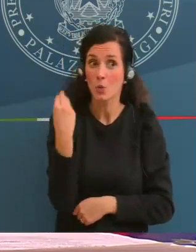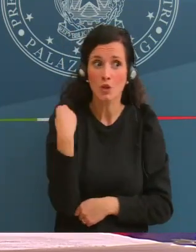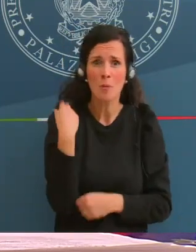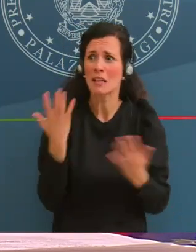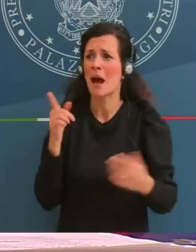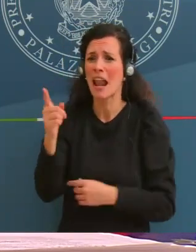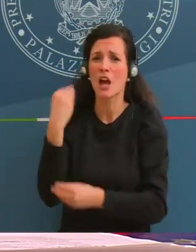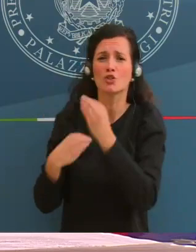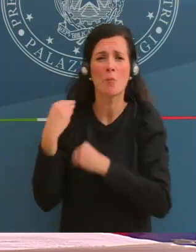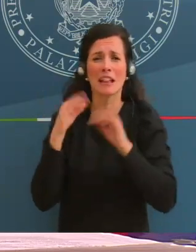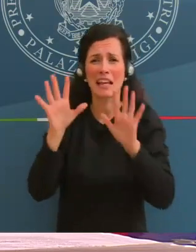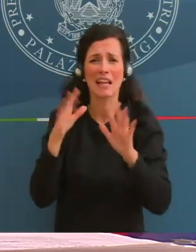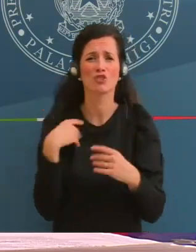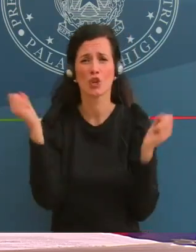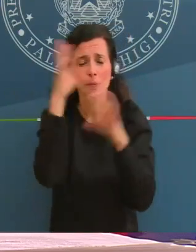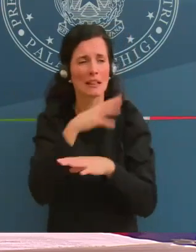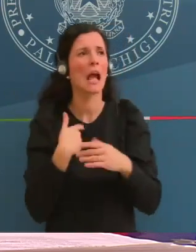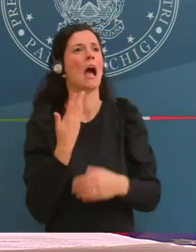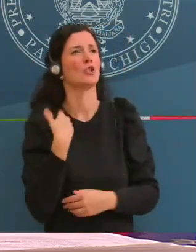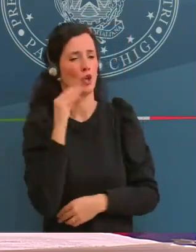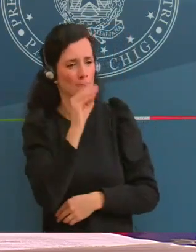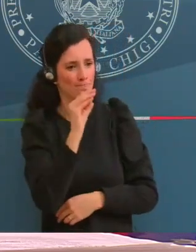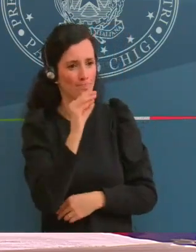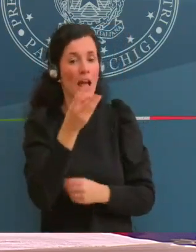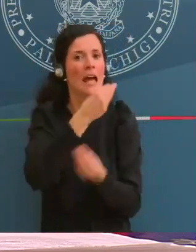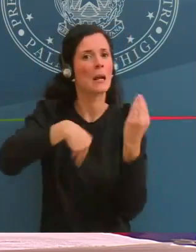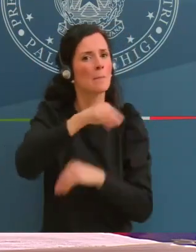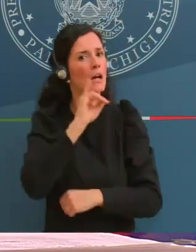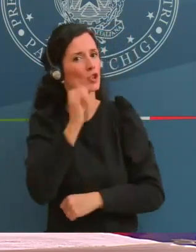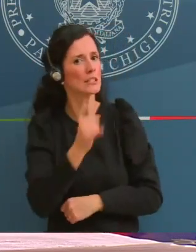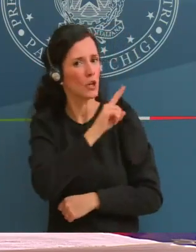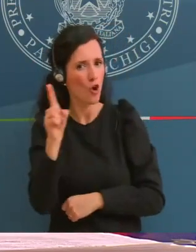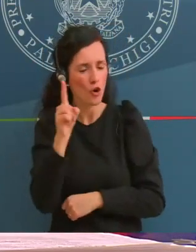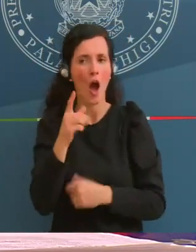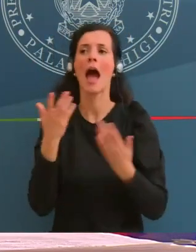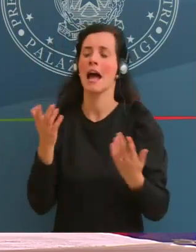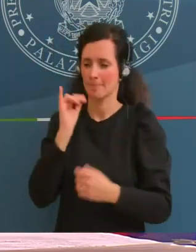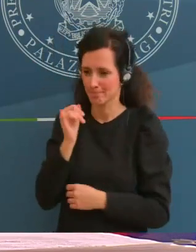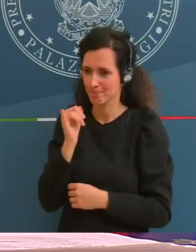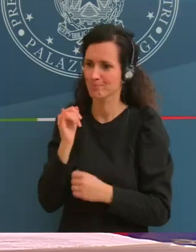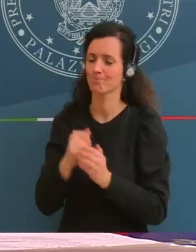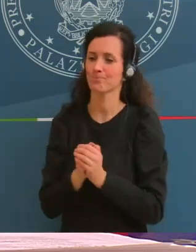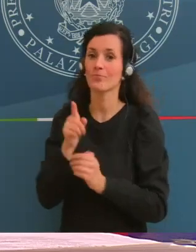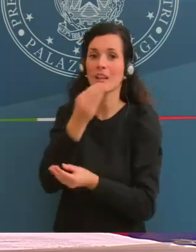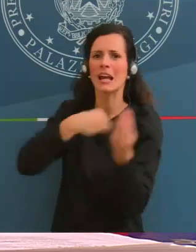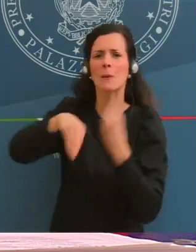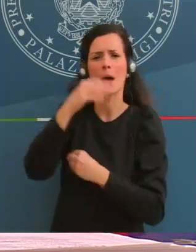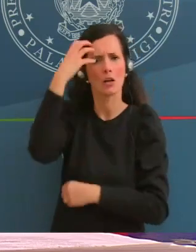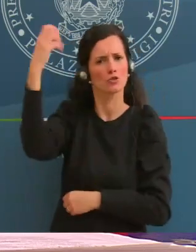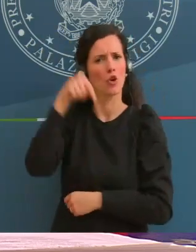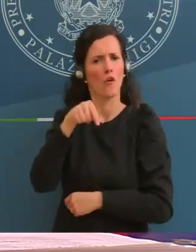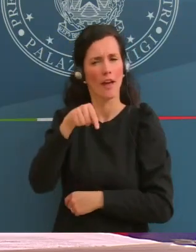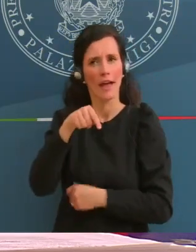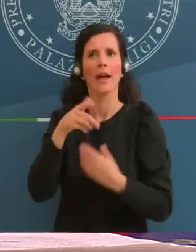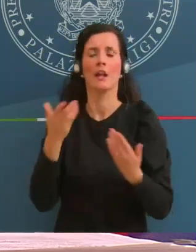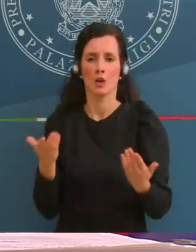rimpasto guardi i partiti hanno dichiarato le forze politiche hanno dedicato che non sono interessate al rimpasto